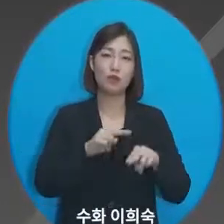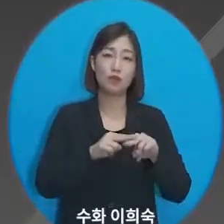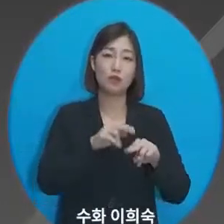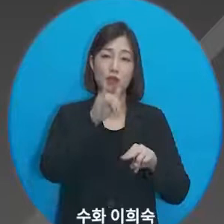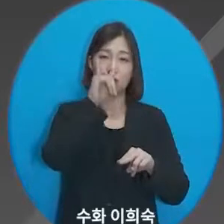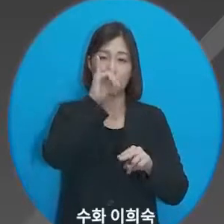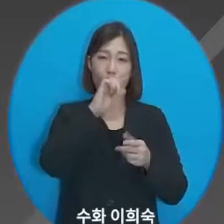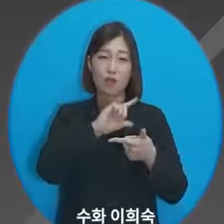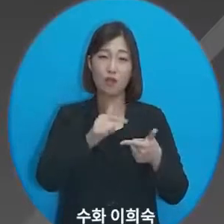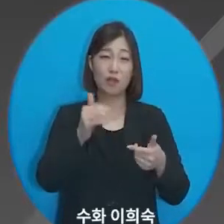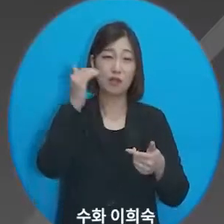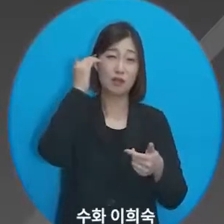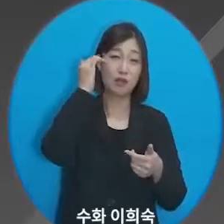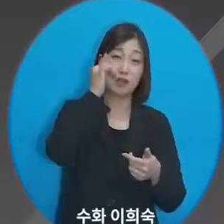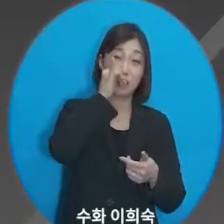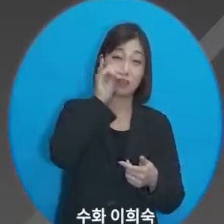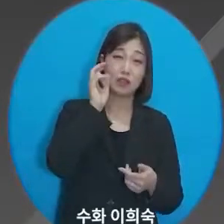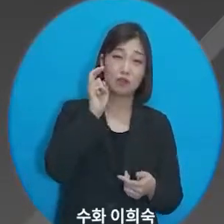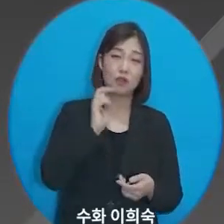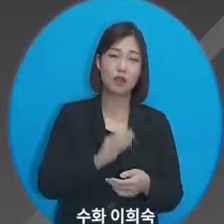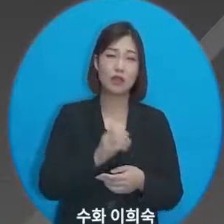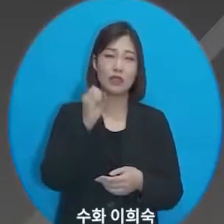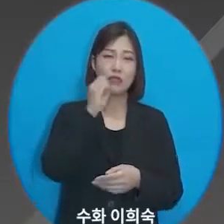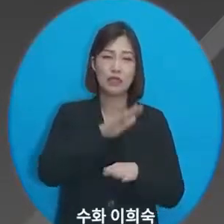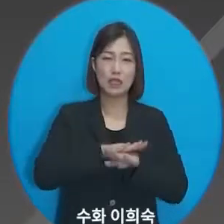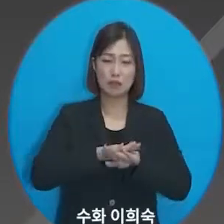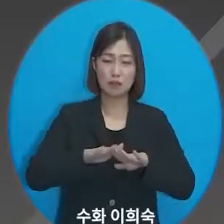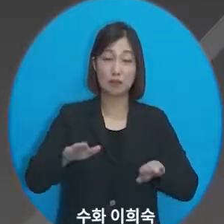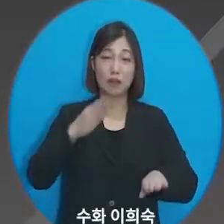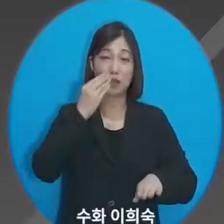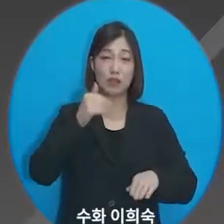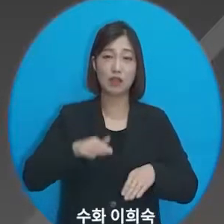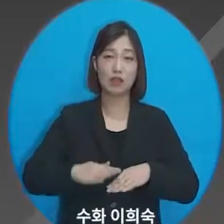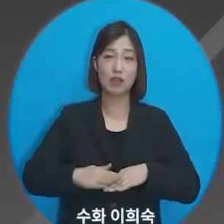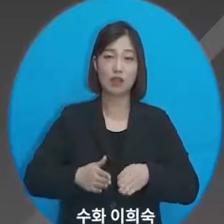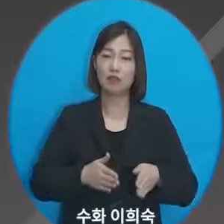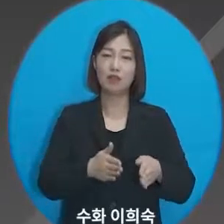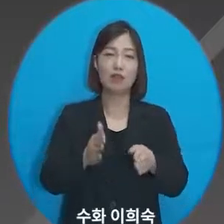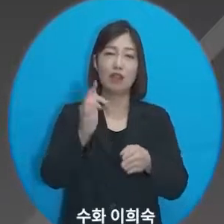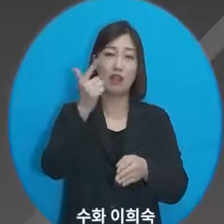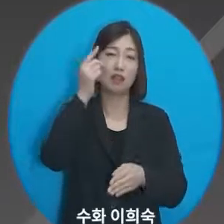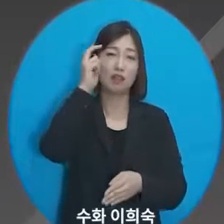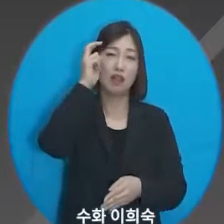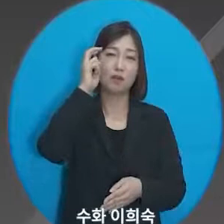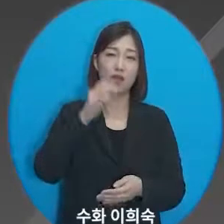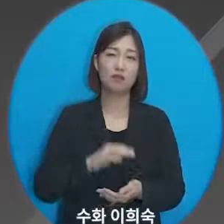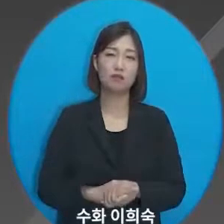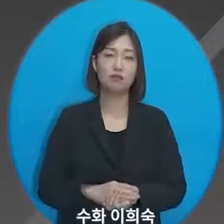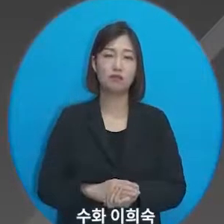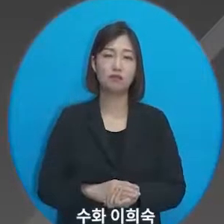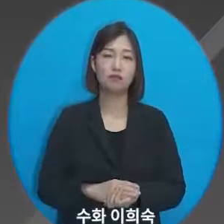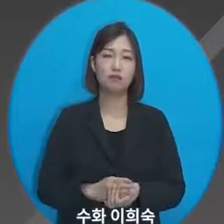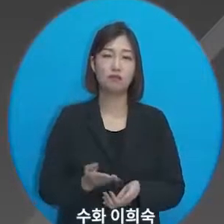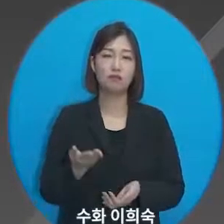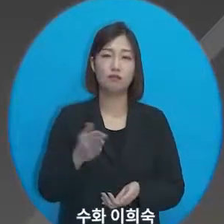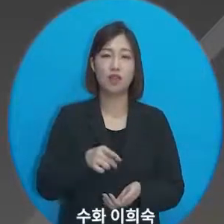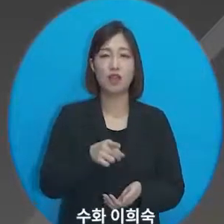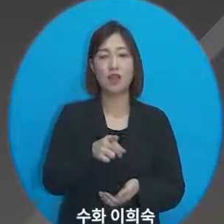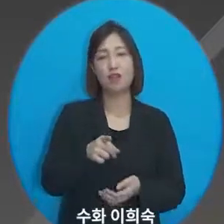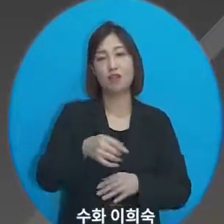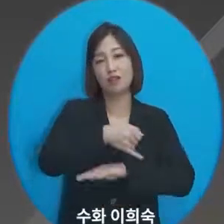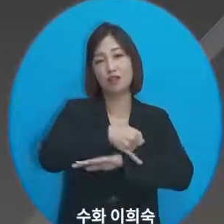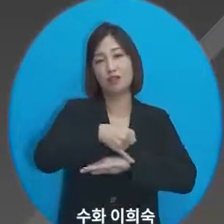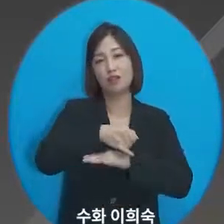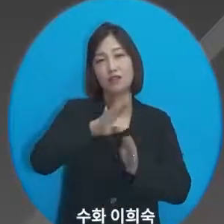장애인분들이나 노인분들이 이용할 수 있다라는 어떤 그런 거를 제공해 주는 것도 이게 유디 정책이거든요. 여기 보시면은 경기도